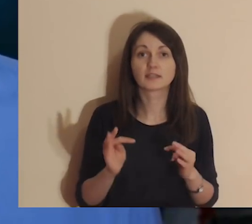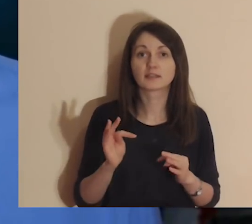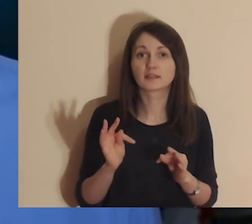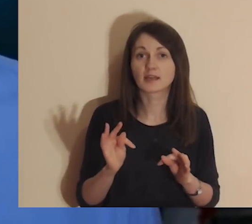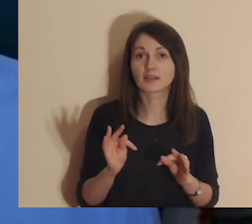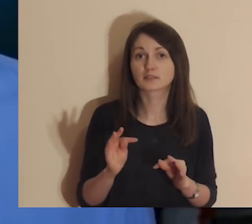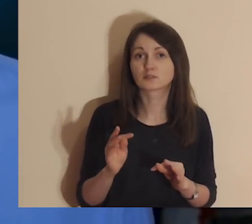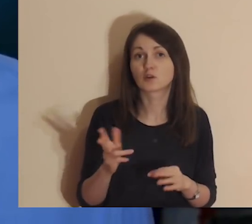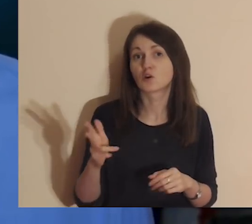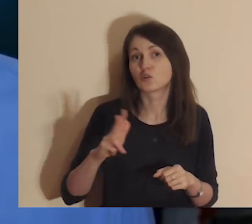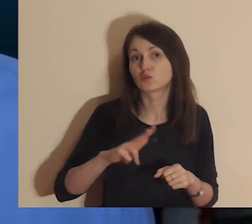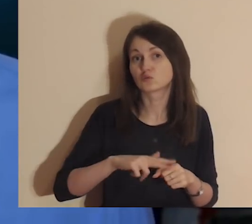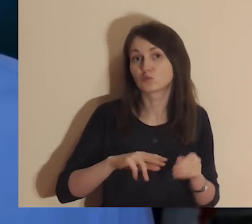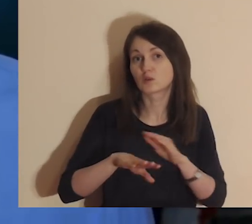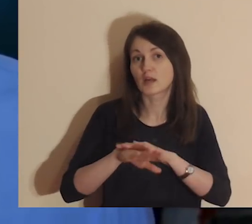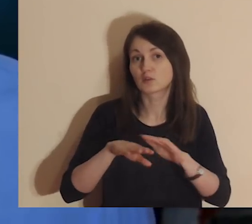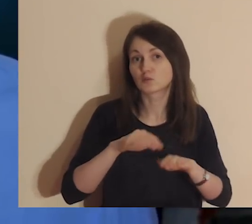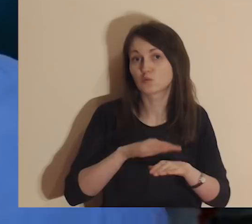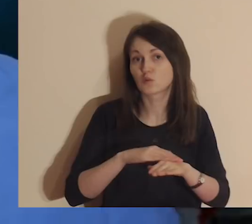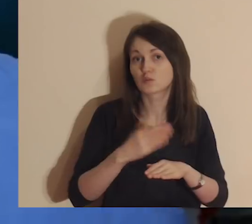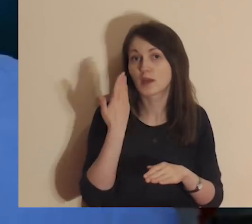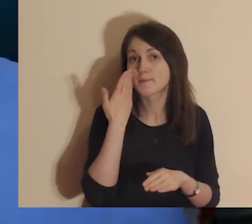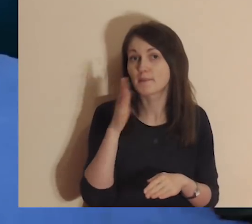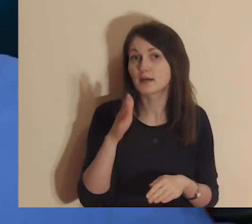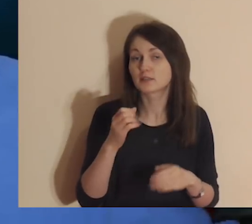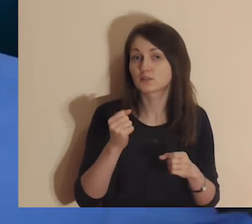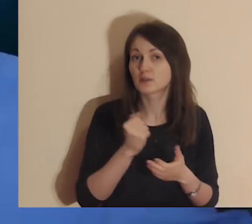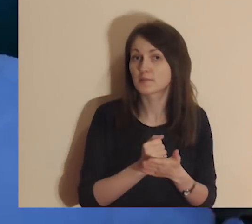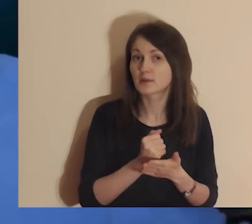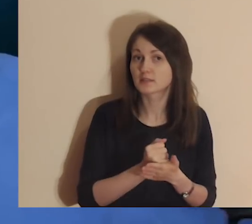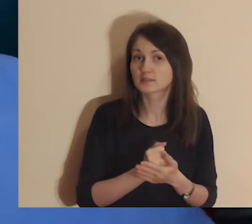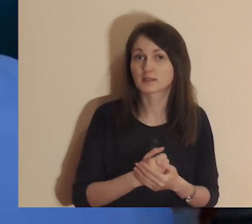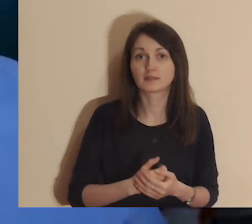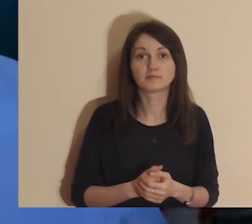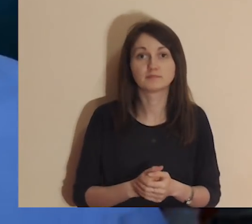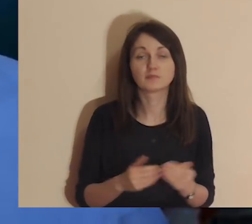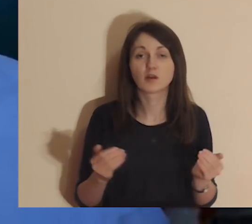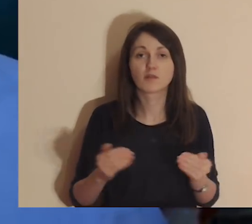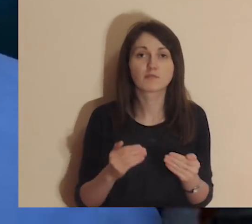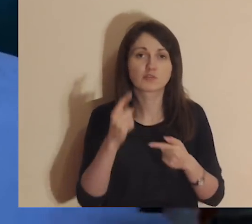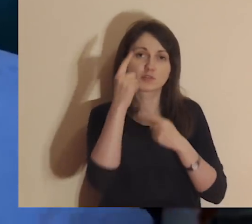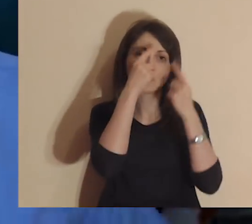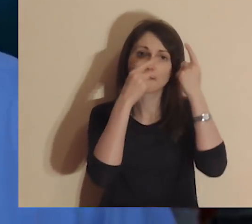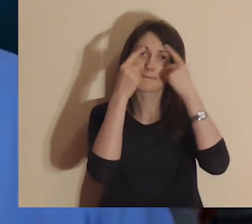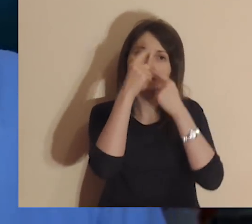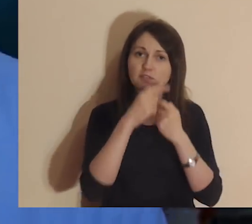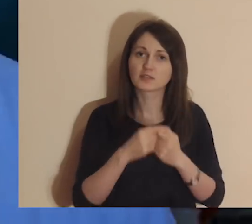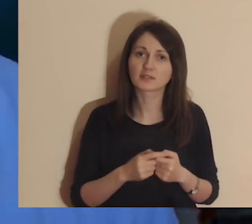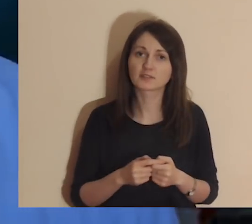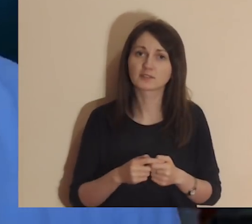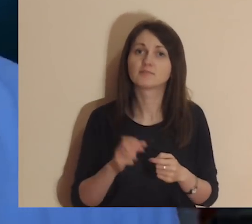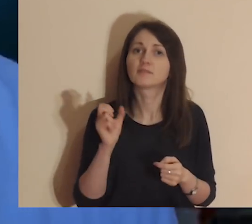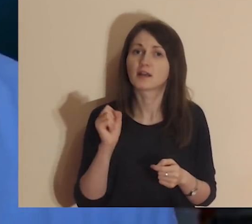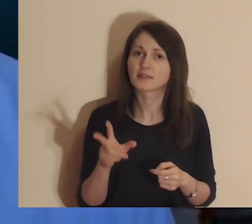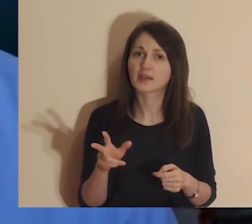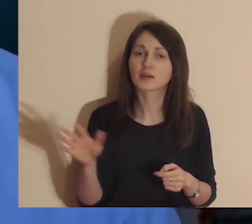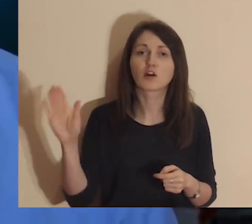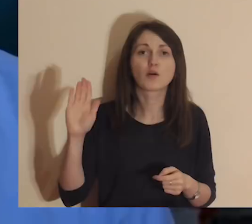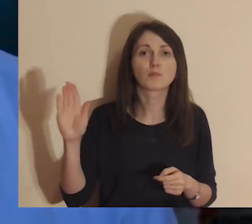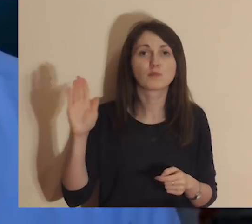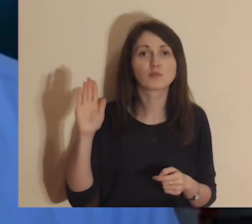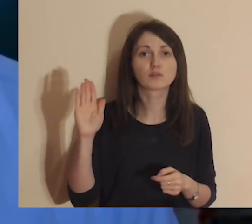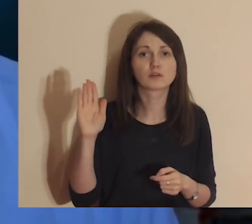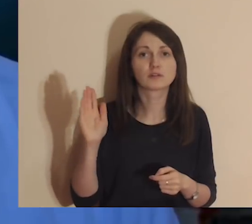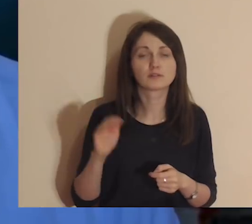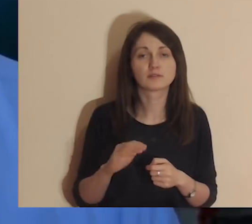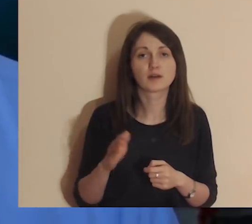i teraz w zależności od tego, która dłoń, powiedzmy, więcej we mnie pracuje, to można przypuszczać, że